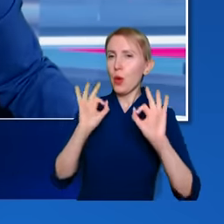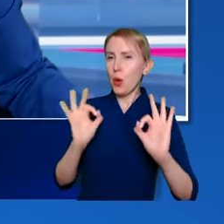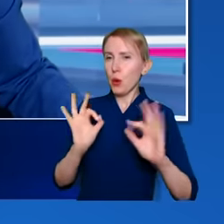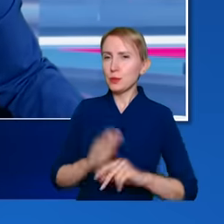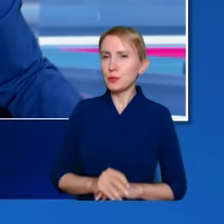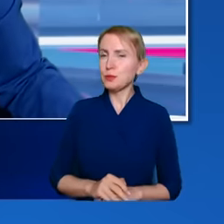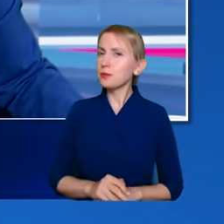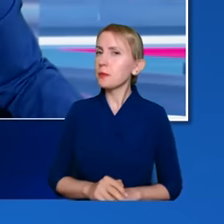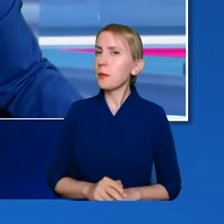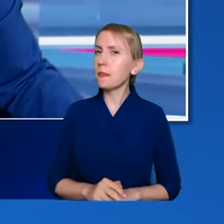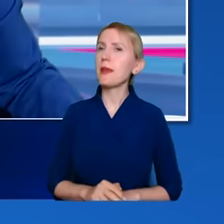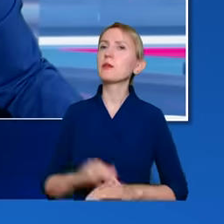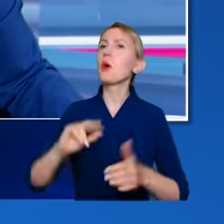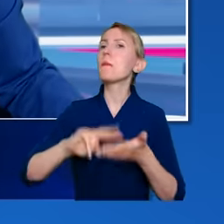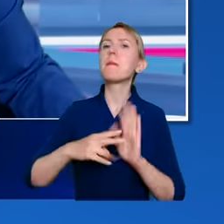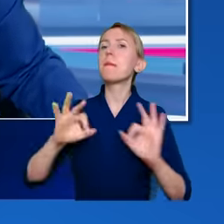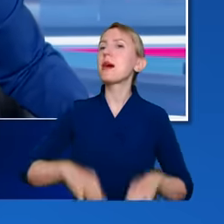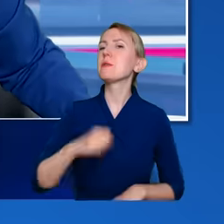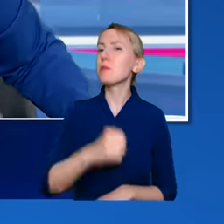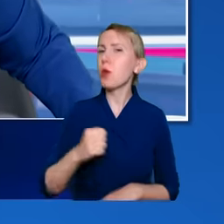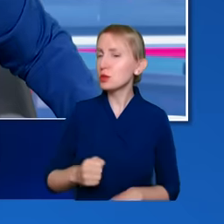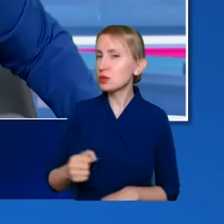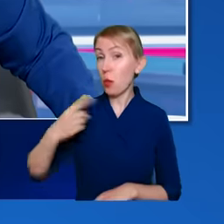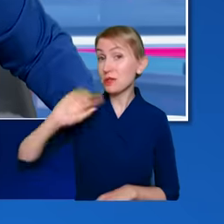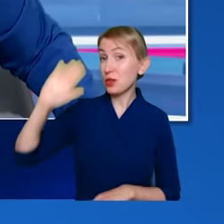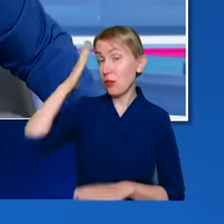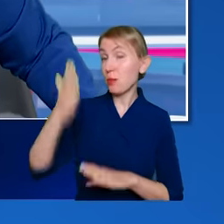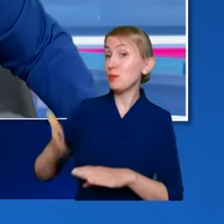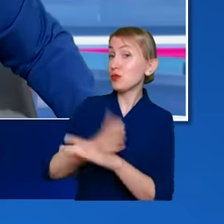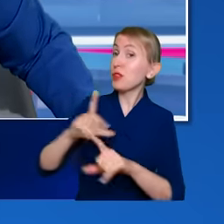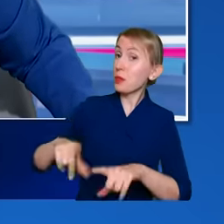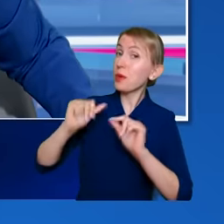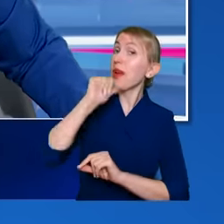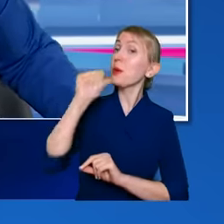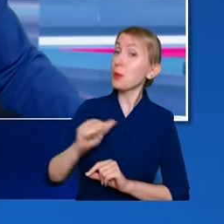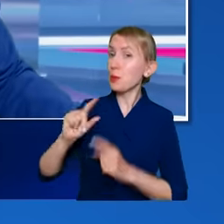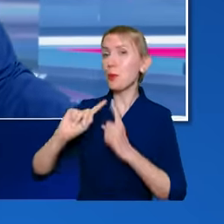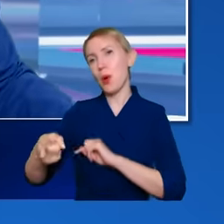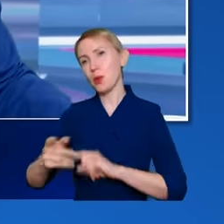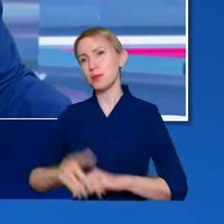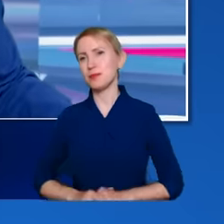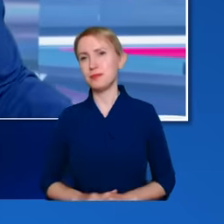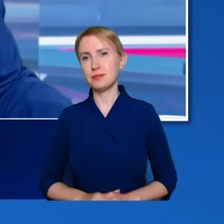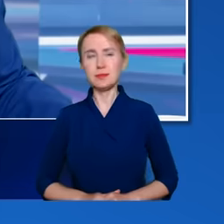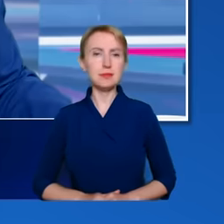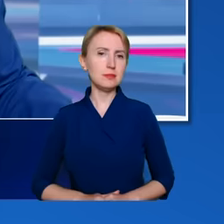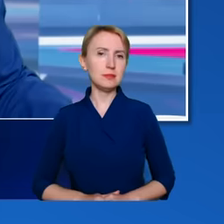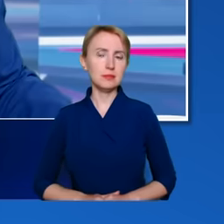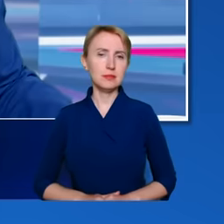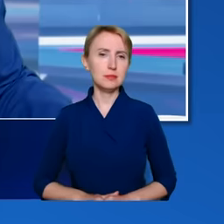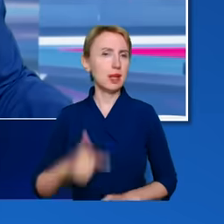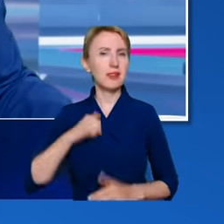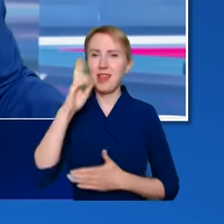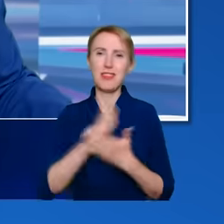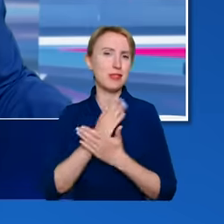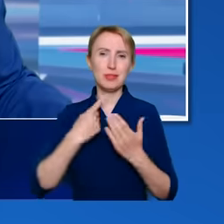to w takim razie przewidywanie. Panie pośle, czy się dowiemy przed wyborami europejskimi, czy po wyborach europejskich? Nie wierzę w to, żebyśmy się dowiedzieli